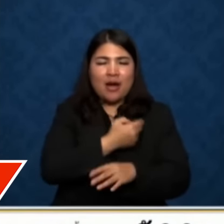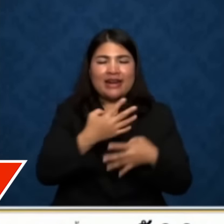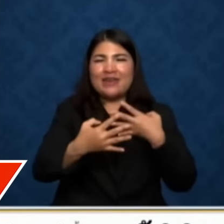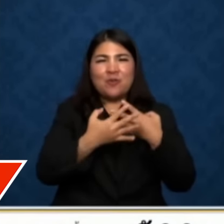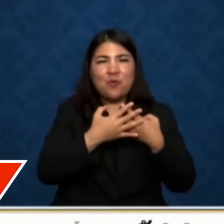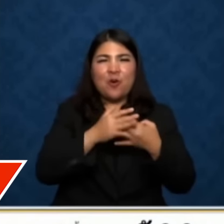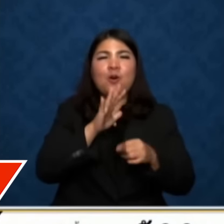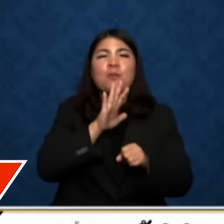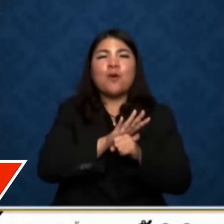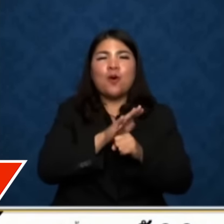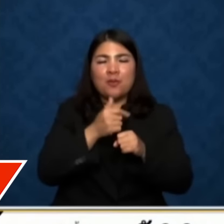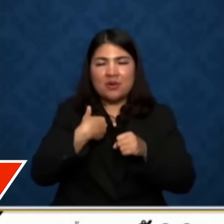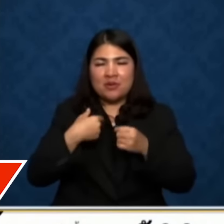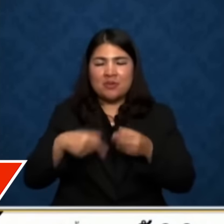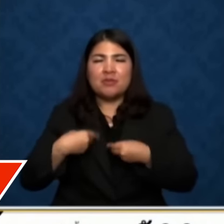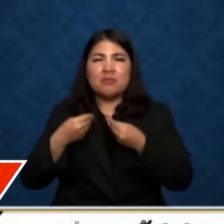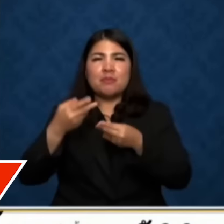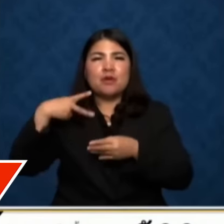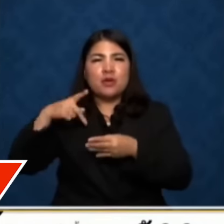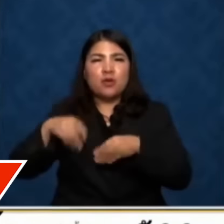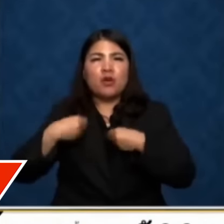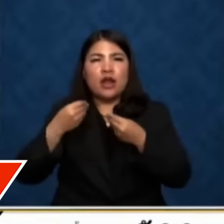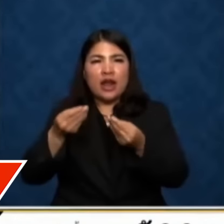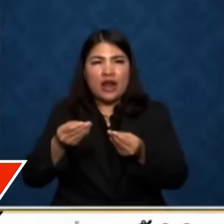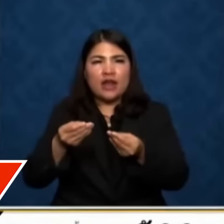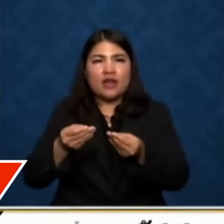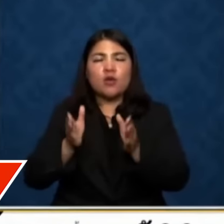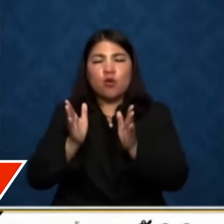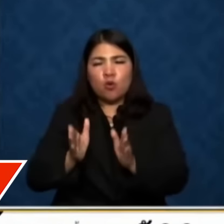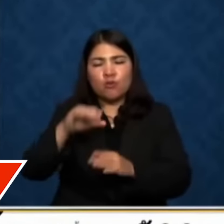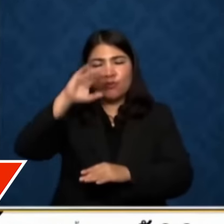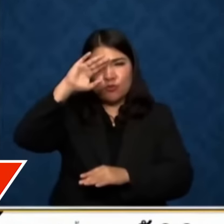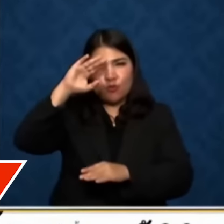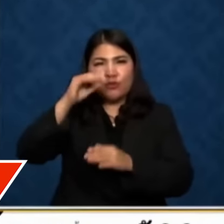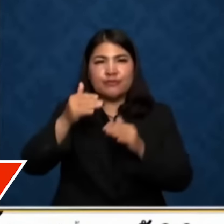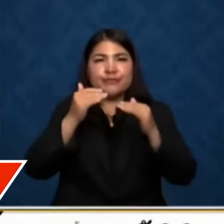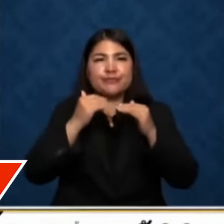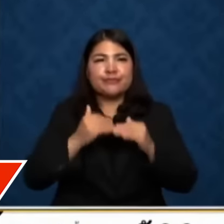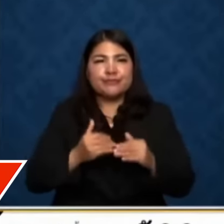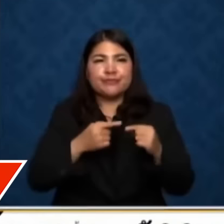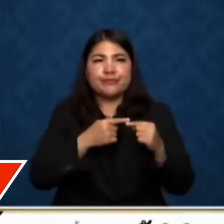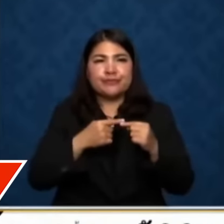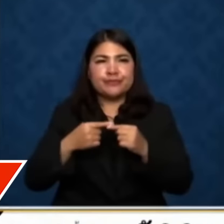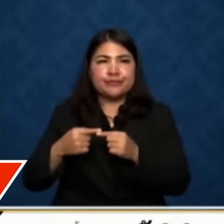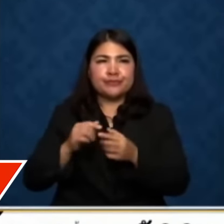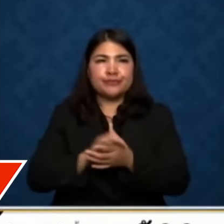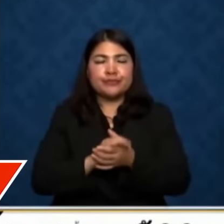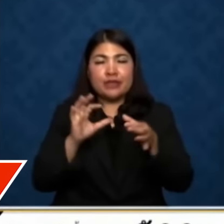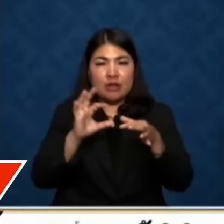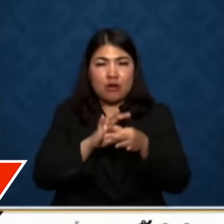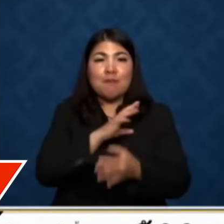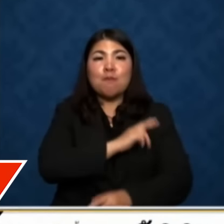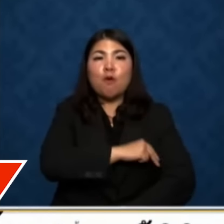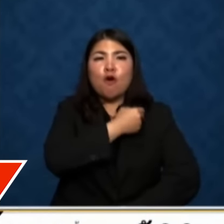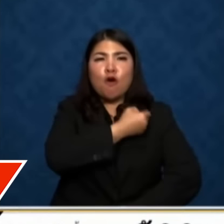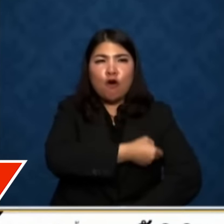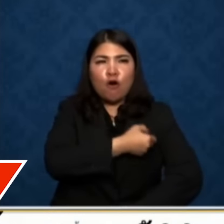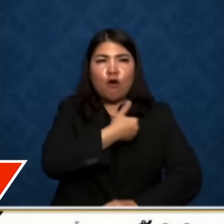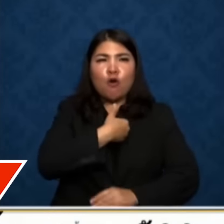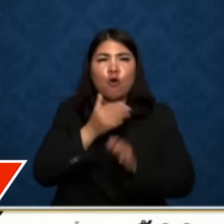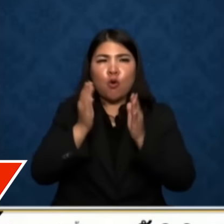ได้นะครับเพื่อเป็นประโยชน์กับผู้ป่วยสไลด์ถัดไปครับประเด็นถัดไปนะครับประเด็นของเรื่องคุณหมอที่